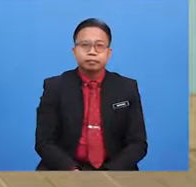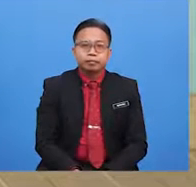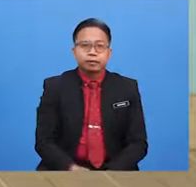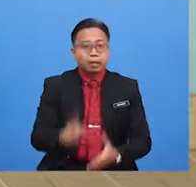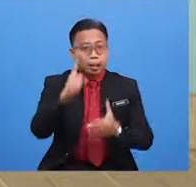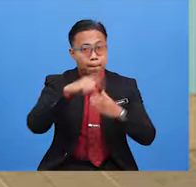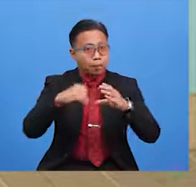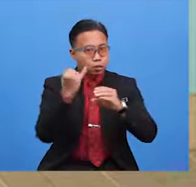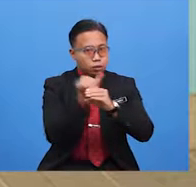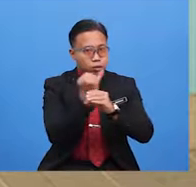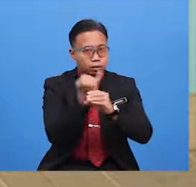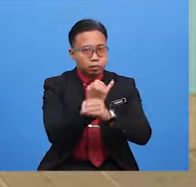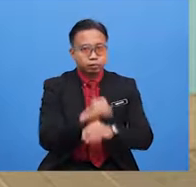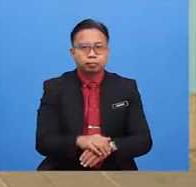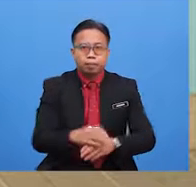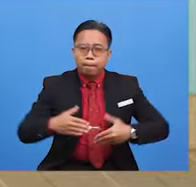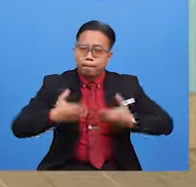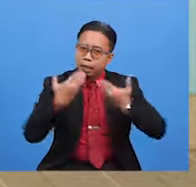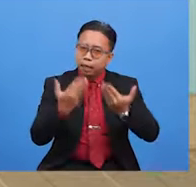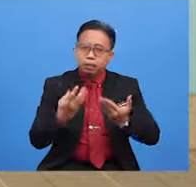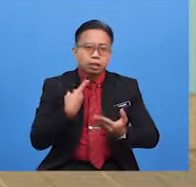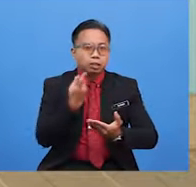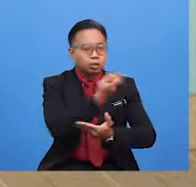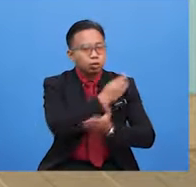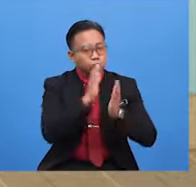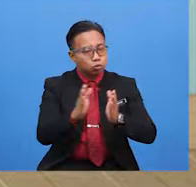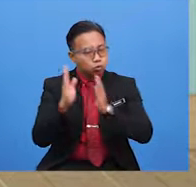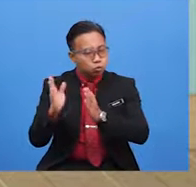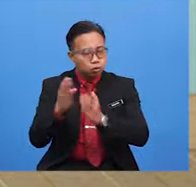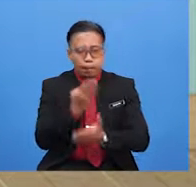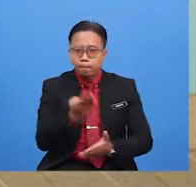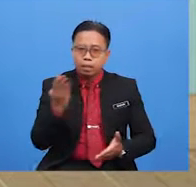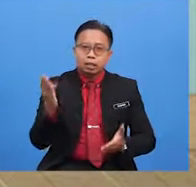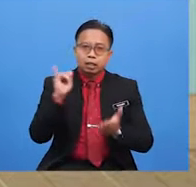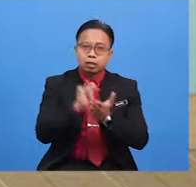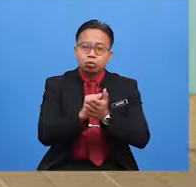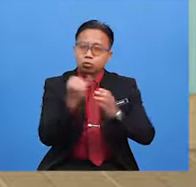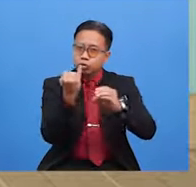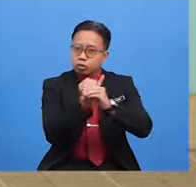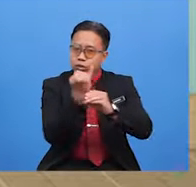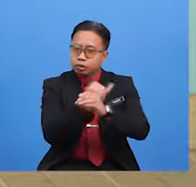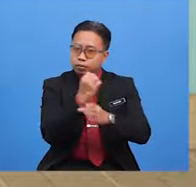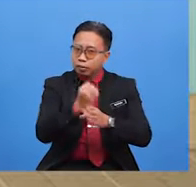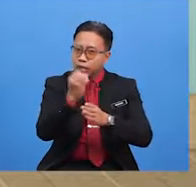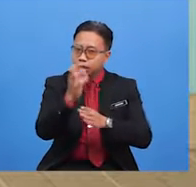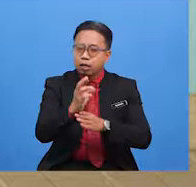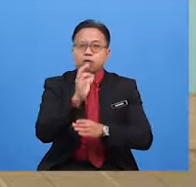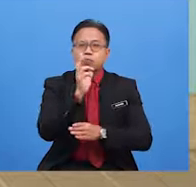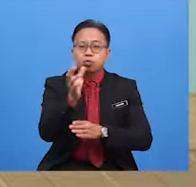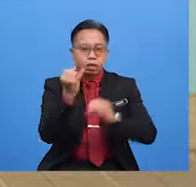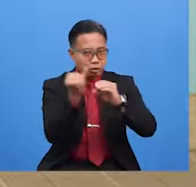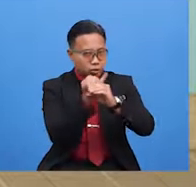Apakah jirin? Bagaimana kita mengenaskan suatu benda itu jirin atau bukan